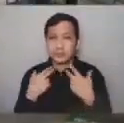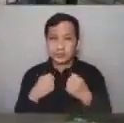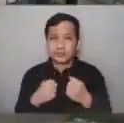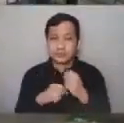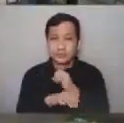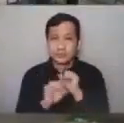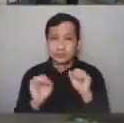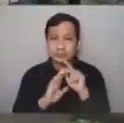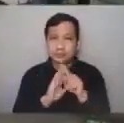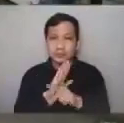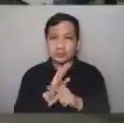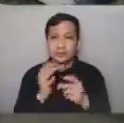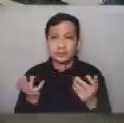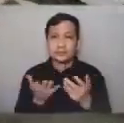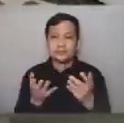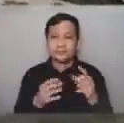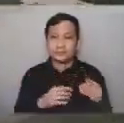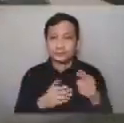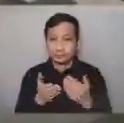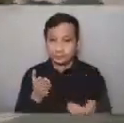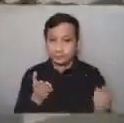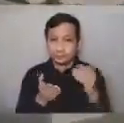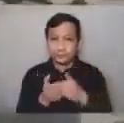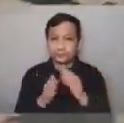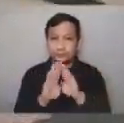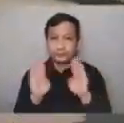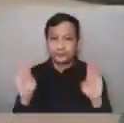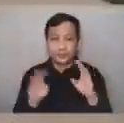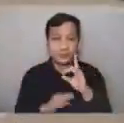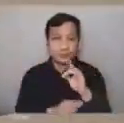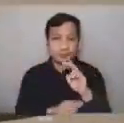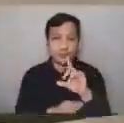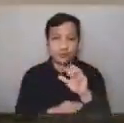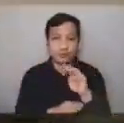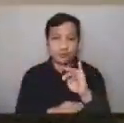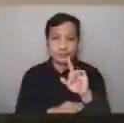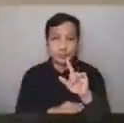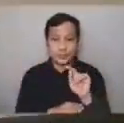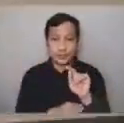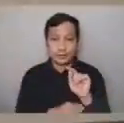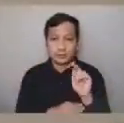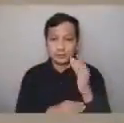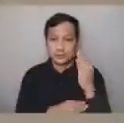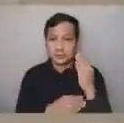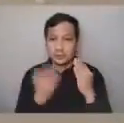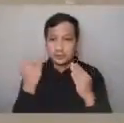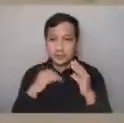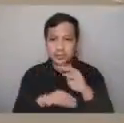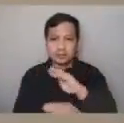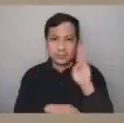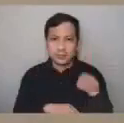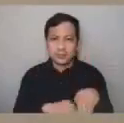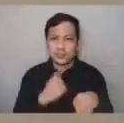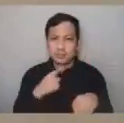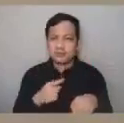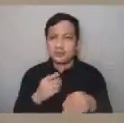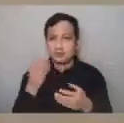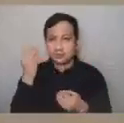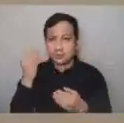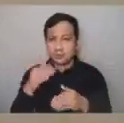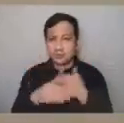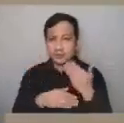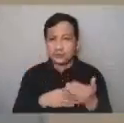Ang schedule ng pagbubukas sa publiko ay 8 a.m. hanggang 11 a.m. sa umaga at 3 p.m. to 5 p.m. naman